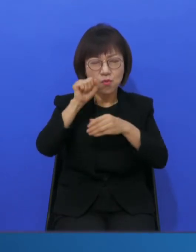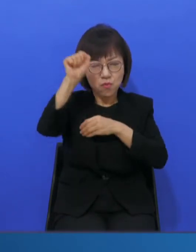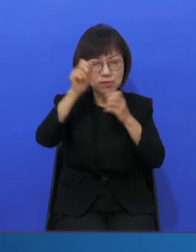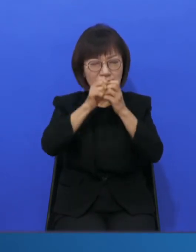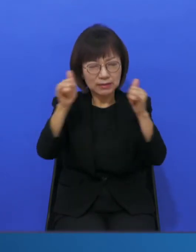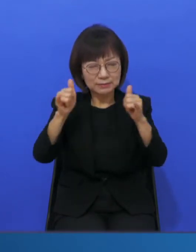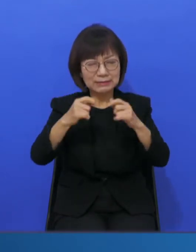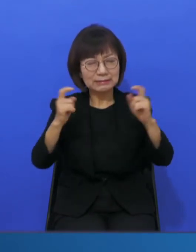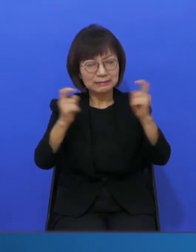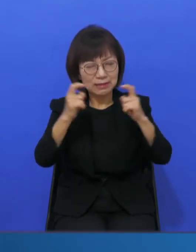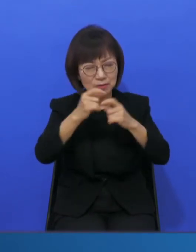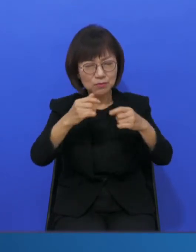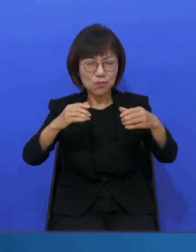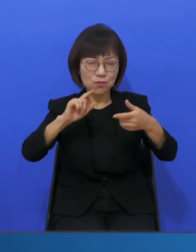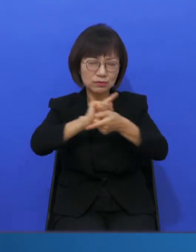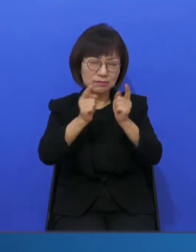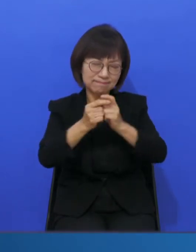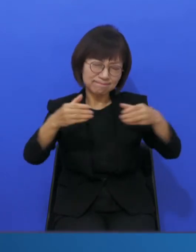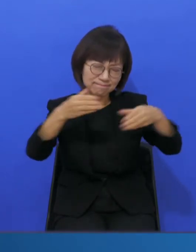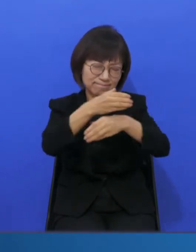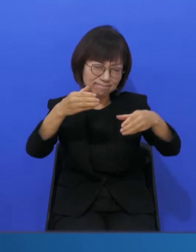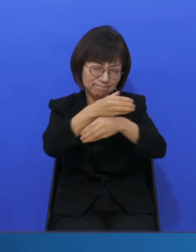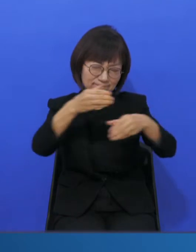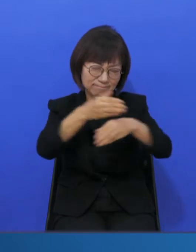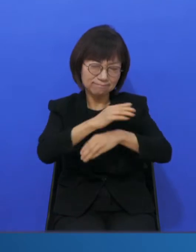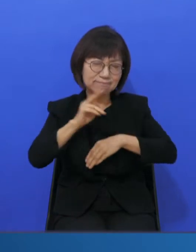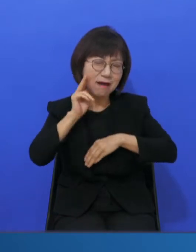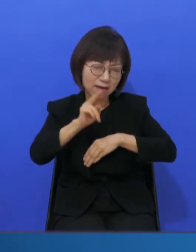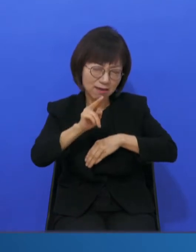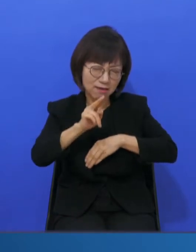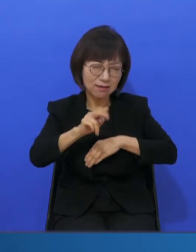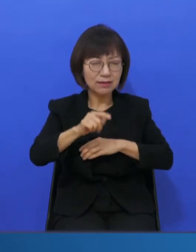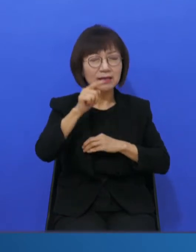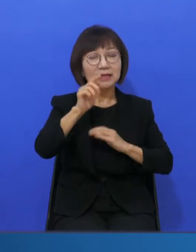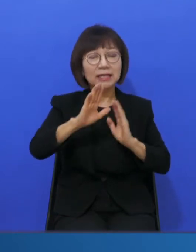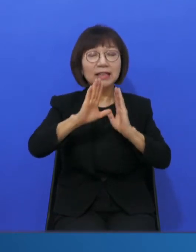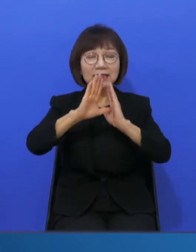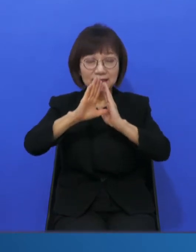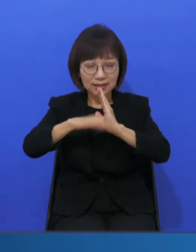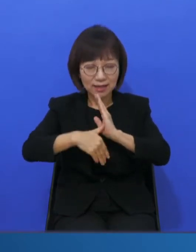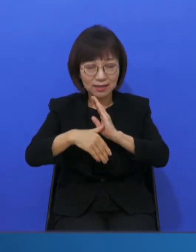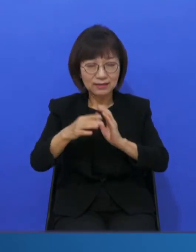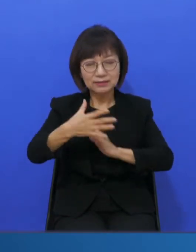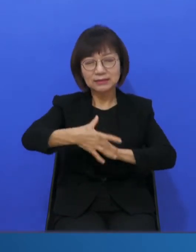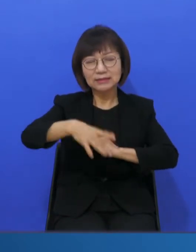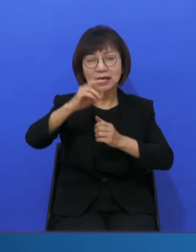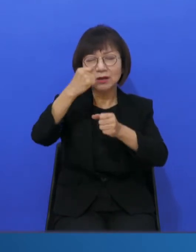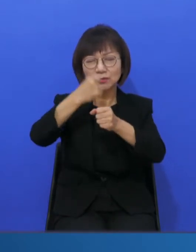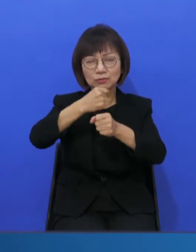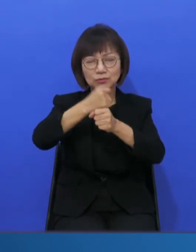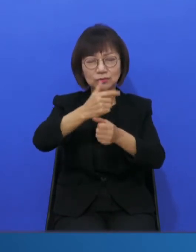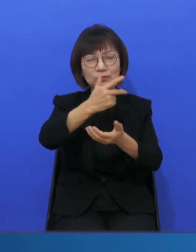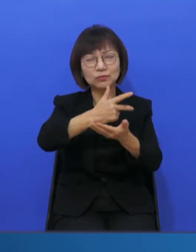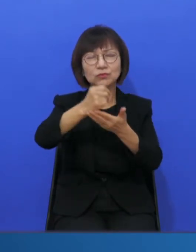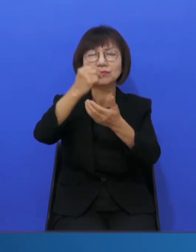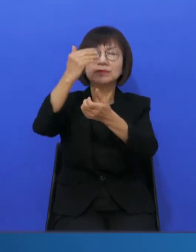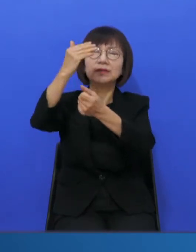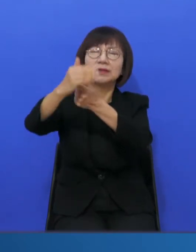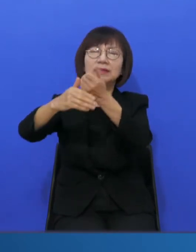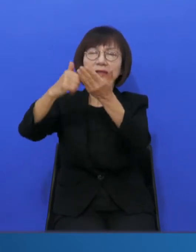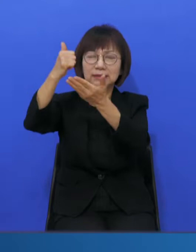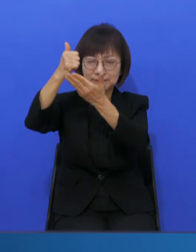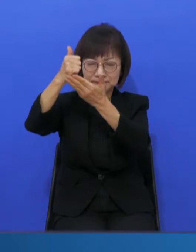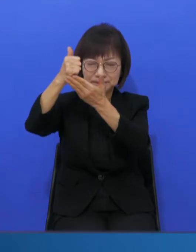in this upcoming presidential election. 이런 와중에 창조주 하나님